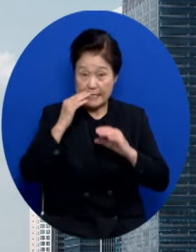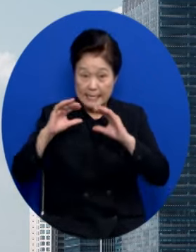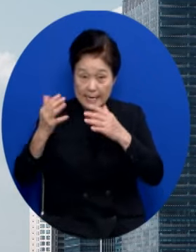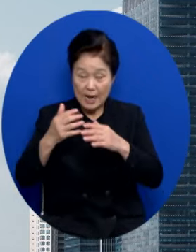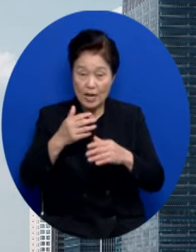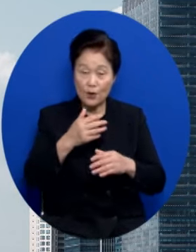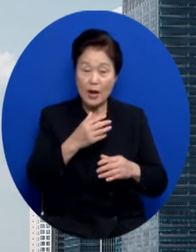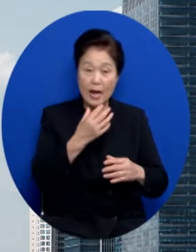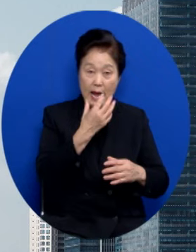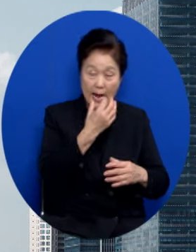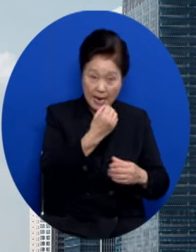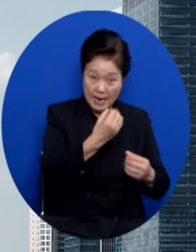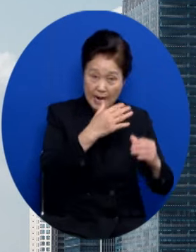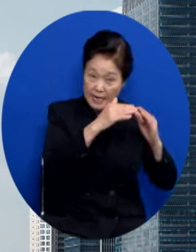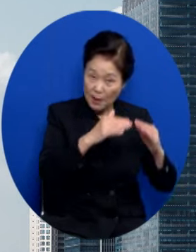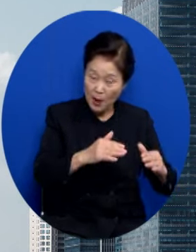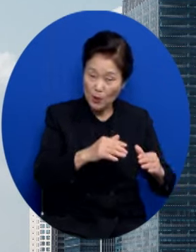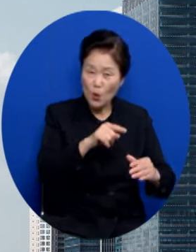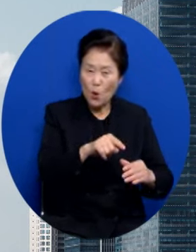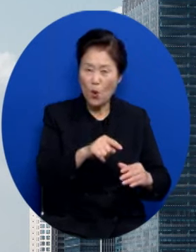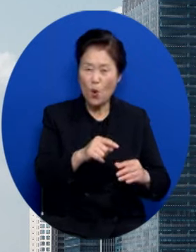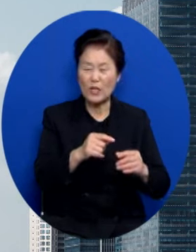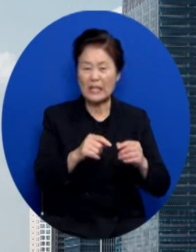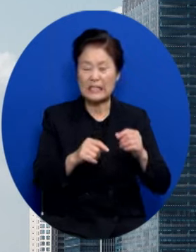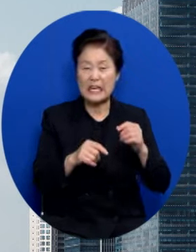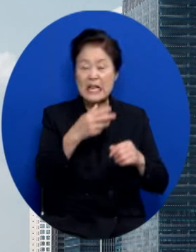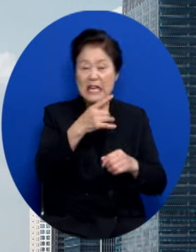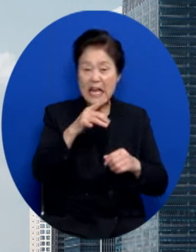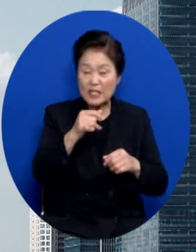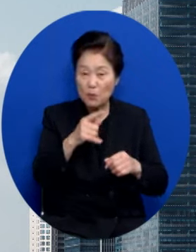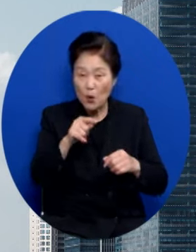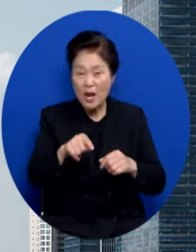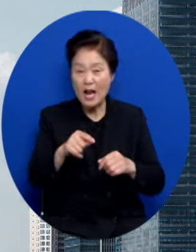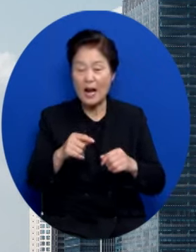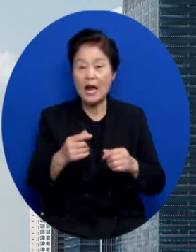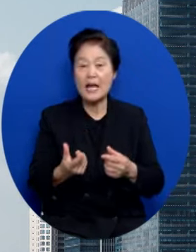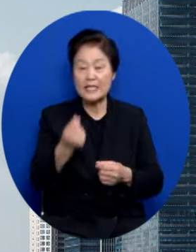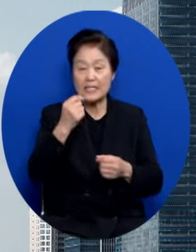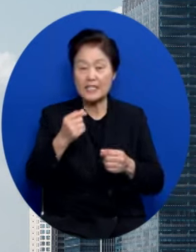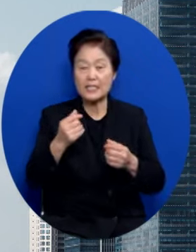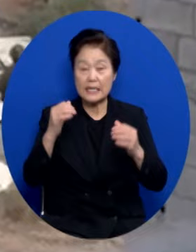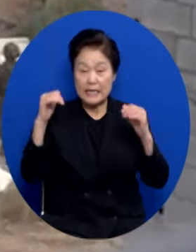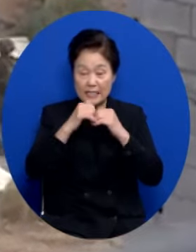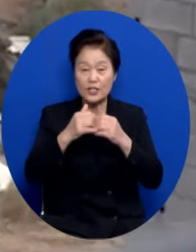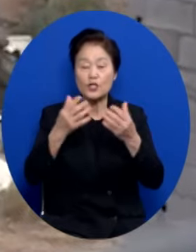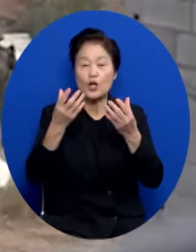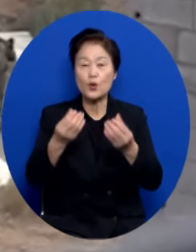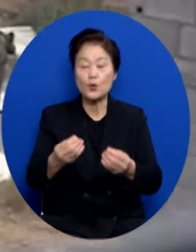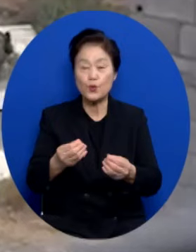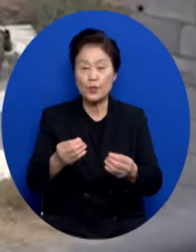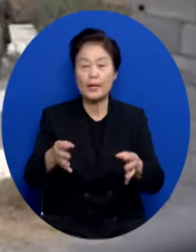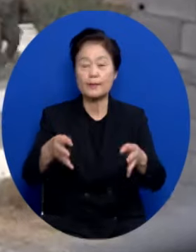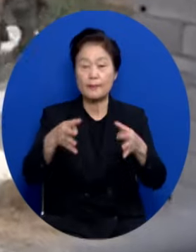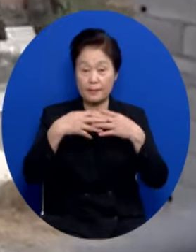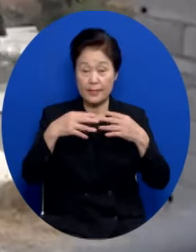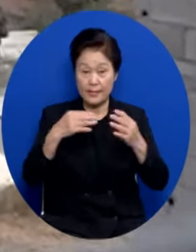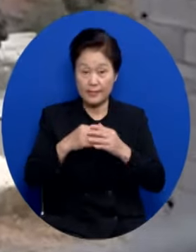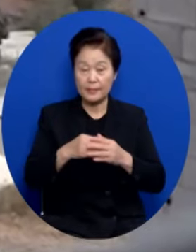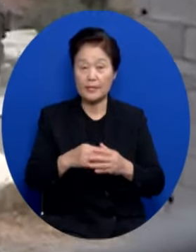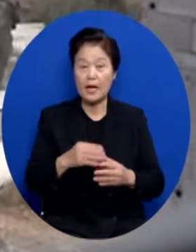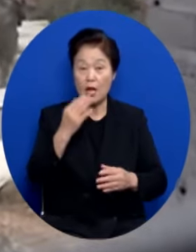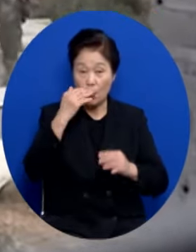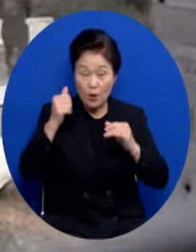이스라엘과 레바논의 친이란 무장단체 헤즈볼라가 일시 휴전안을 전격 합의했습니다. 지난해 10월